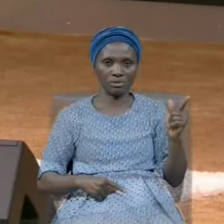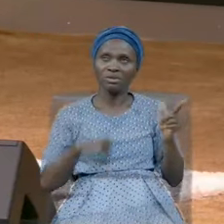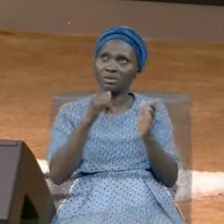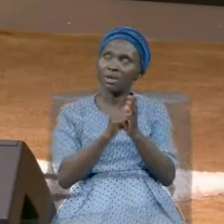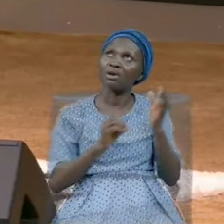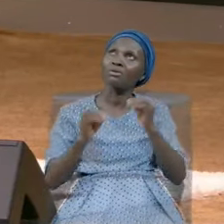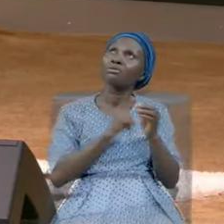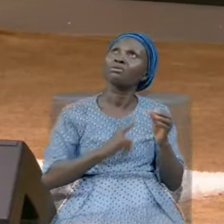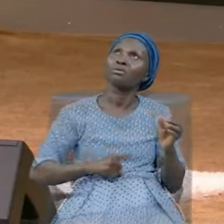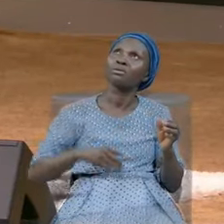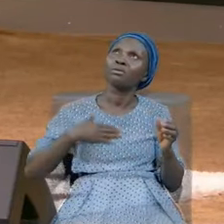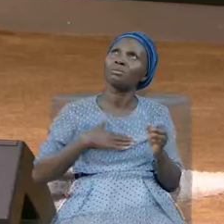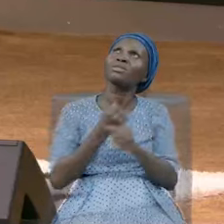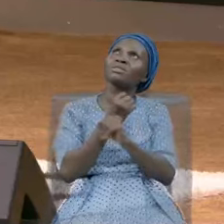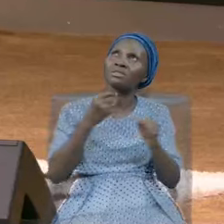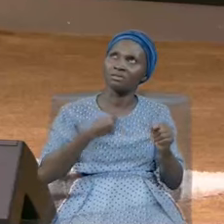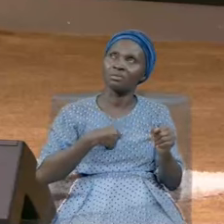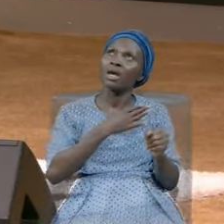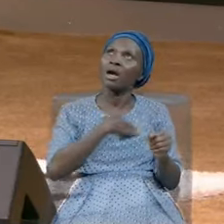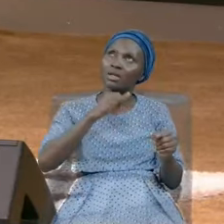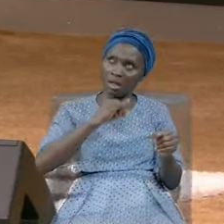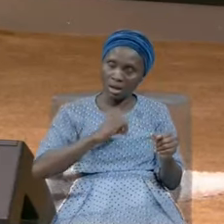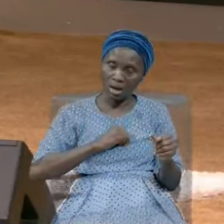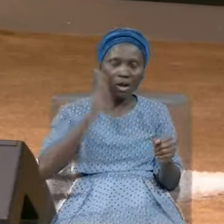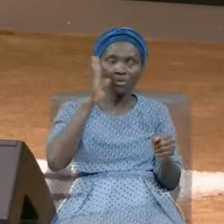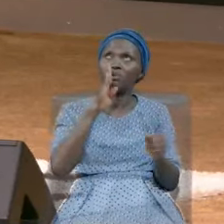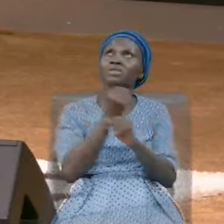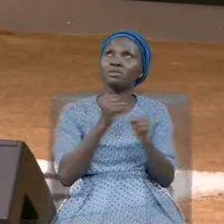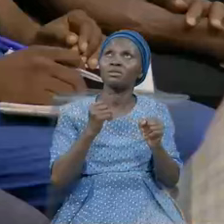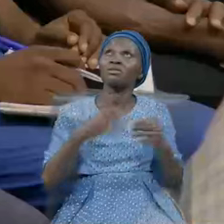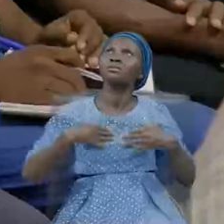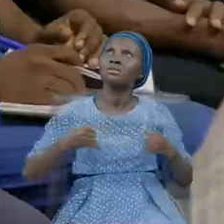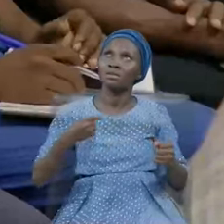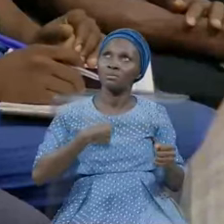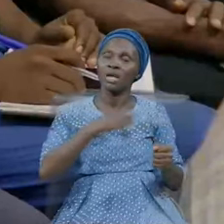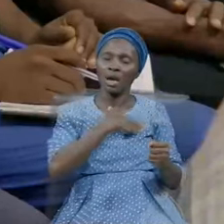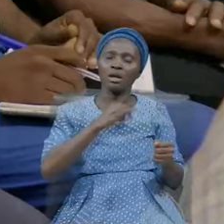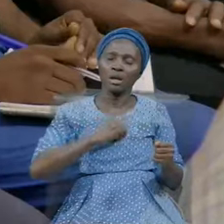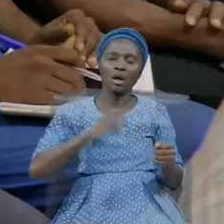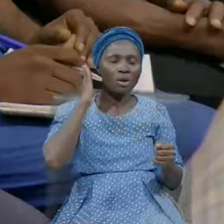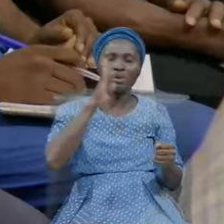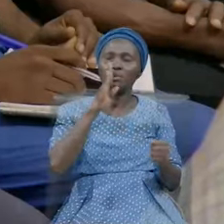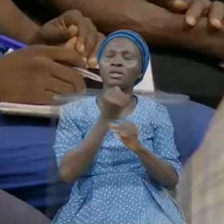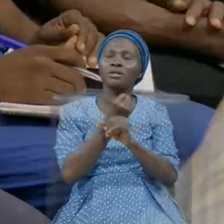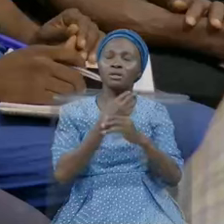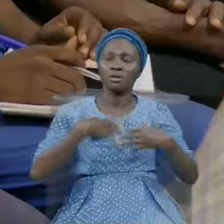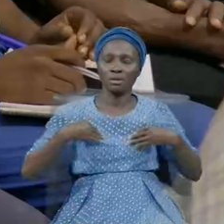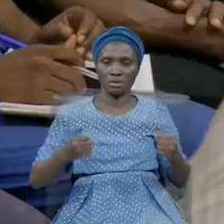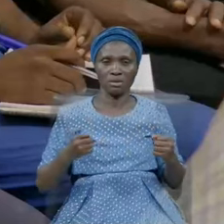Seigneur, sauve-moi et je serai sauvé. Guéris-moi et je serai guéri.